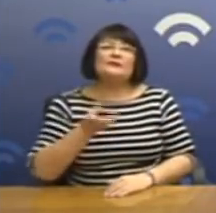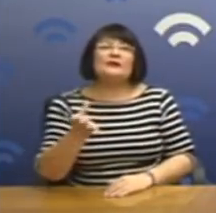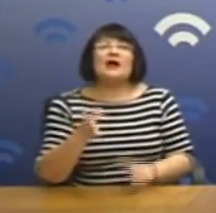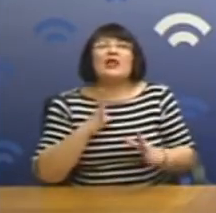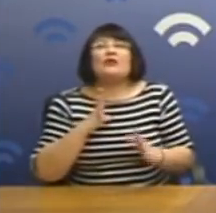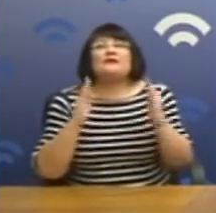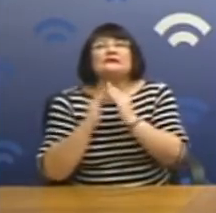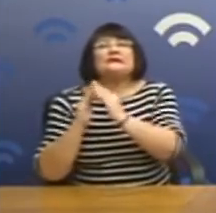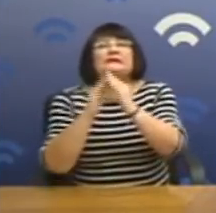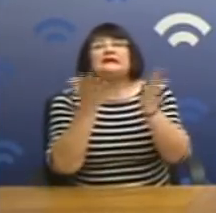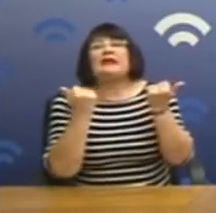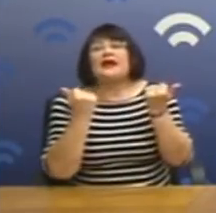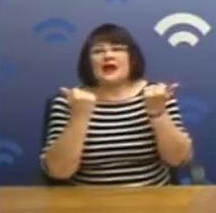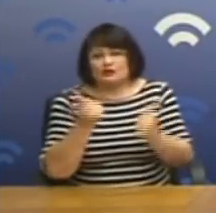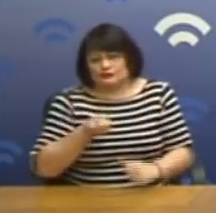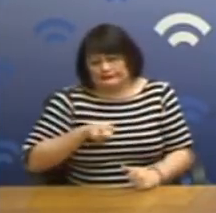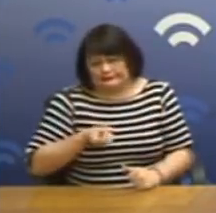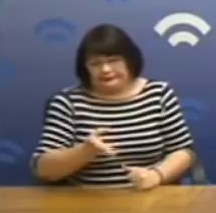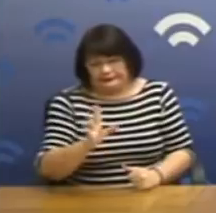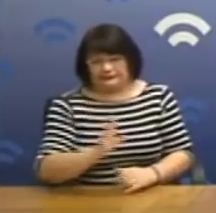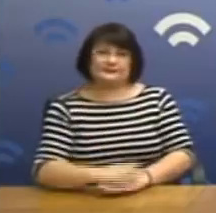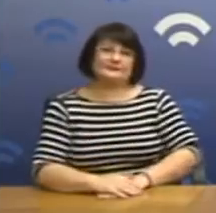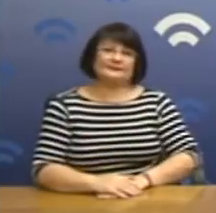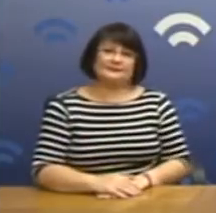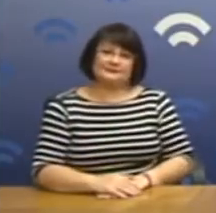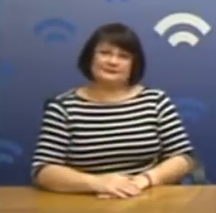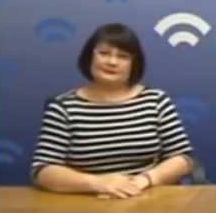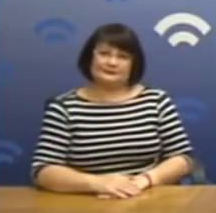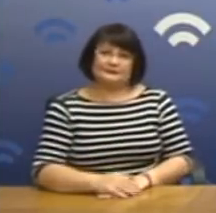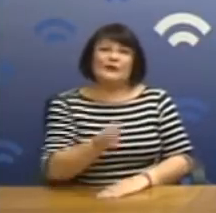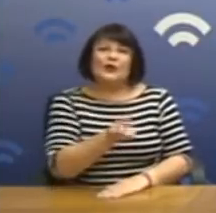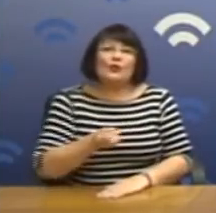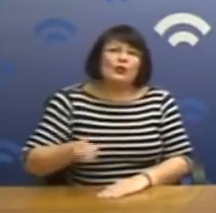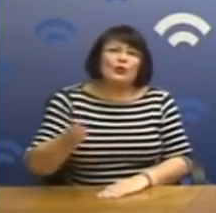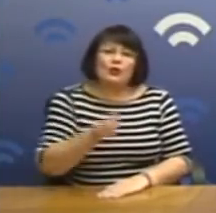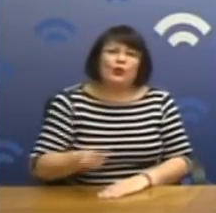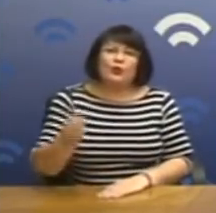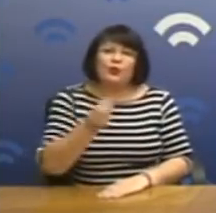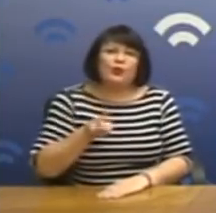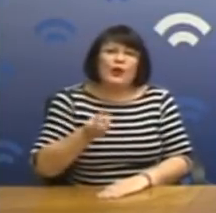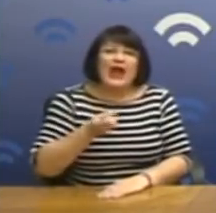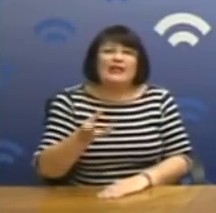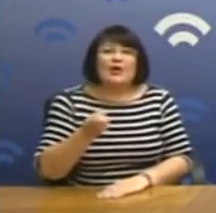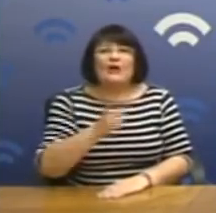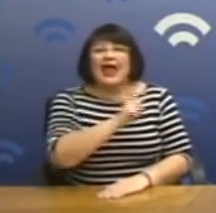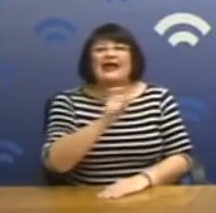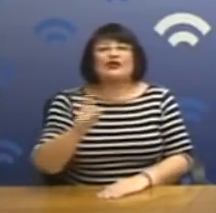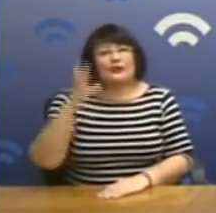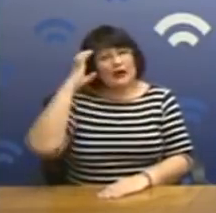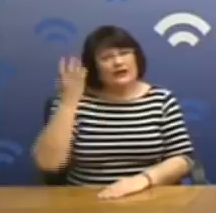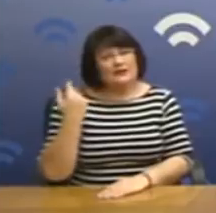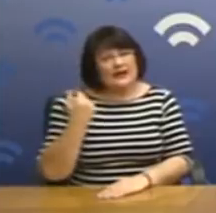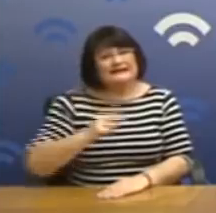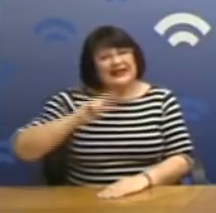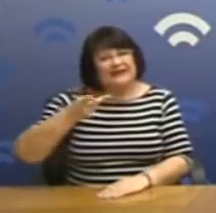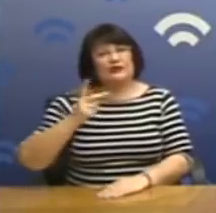ξεριζωμένοι. Πρόκειται για τον αμέσως μεγαλύτερο αριθμό μετά από τα εκατομμύρια των προσφύγων του